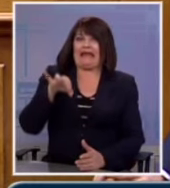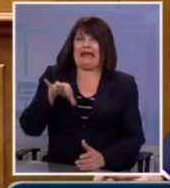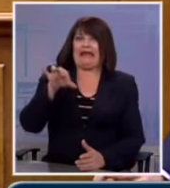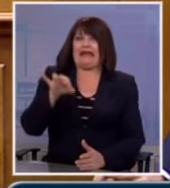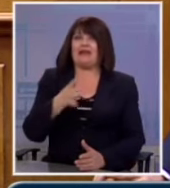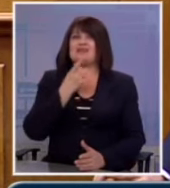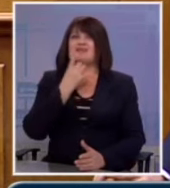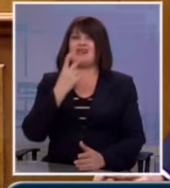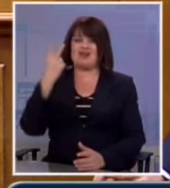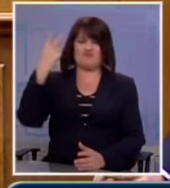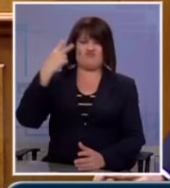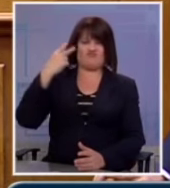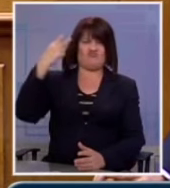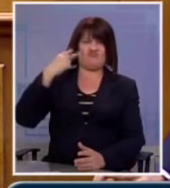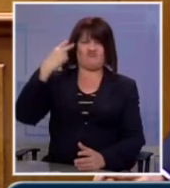σκληρή επιτήρηση.